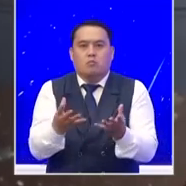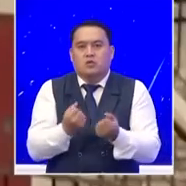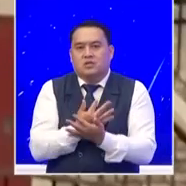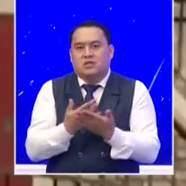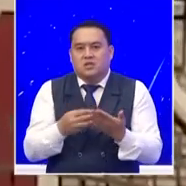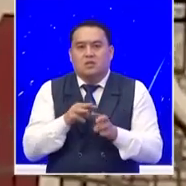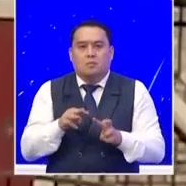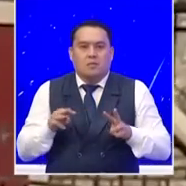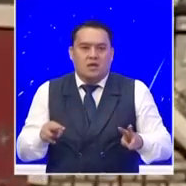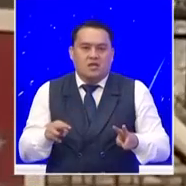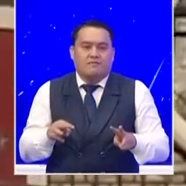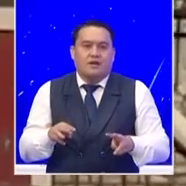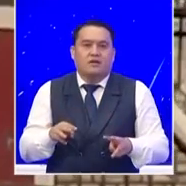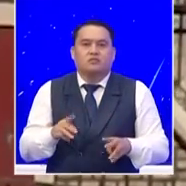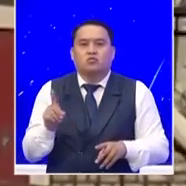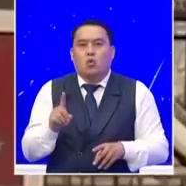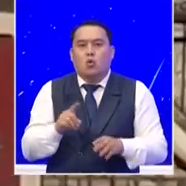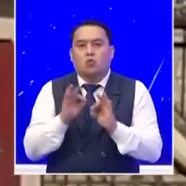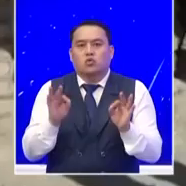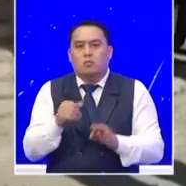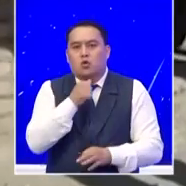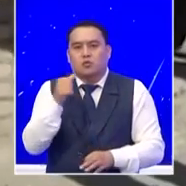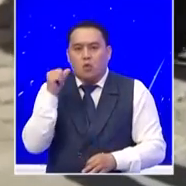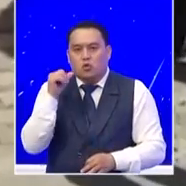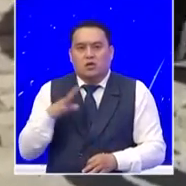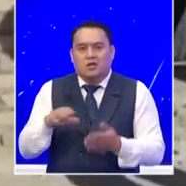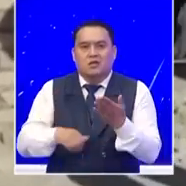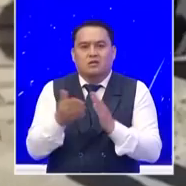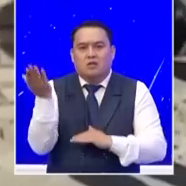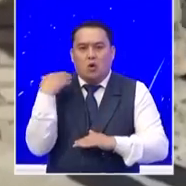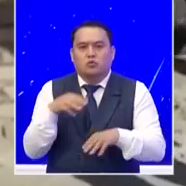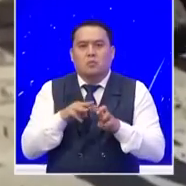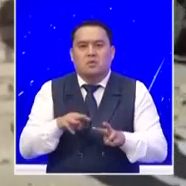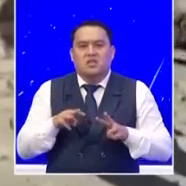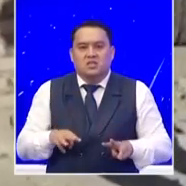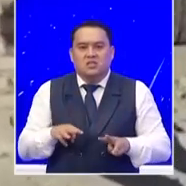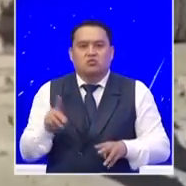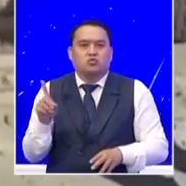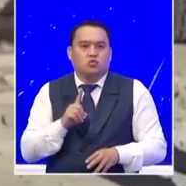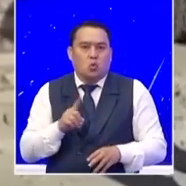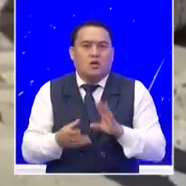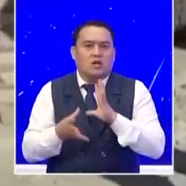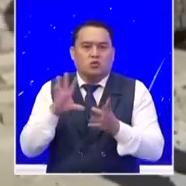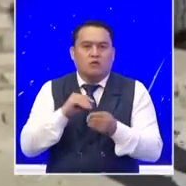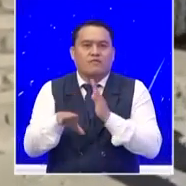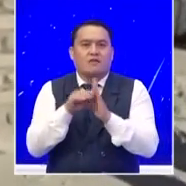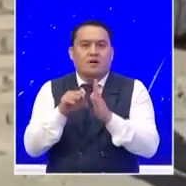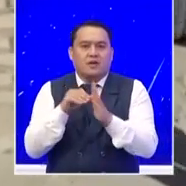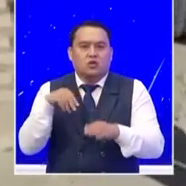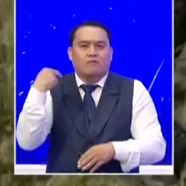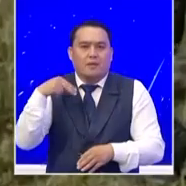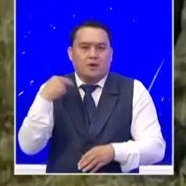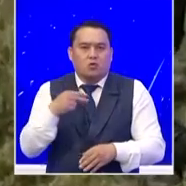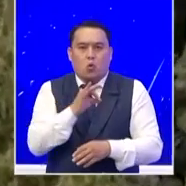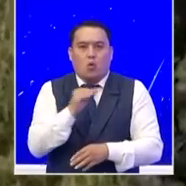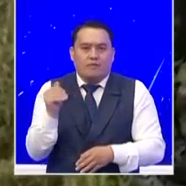несколько министерских портфелей. Осенью прошлого года бывший премьер-министр Абдулла не признавал результаты президентских выборов, на которых